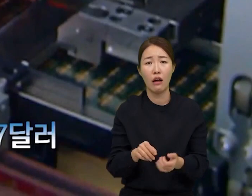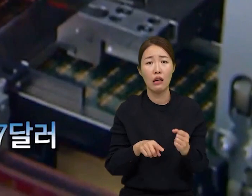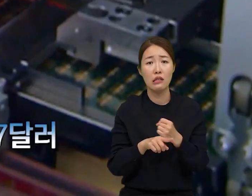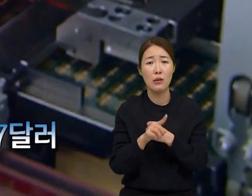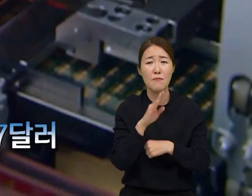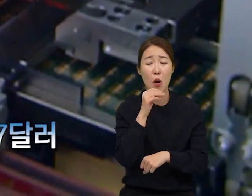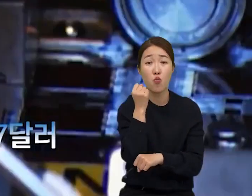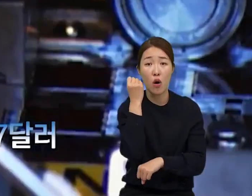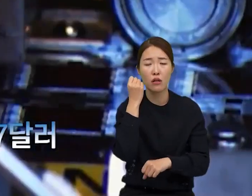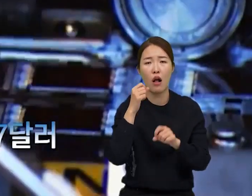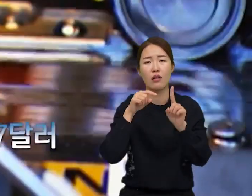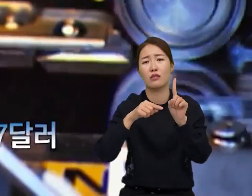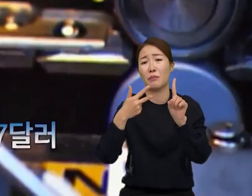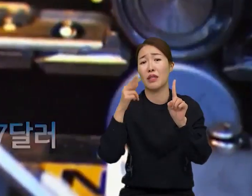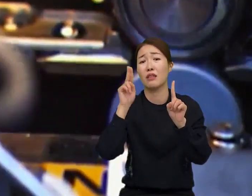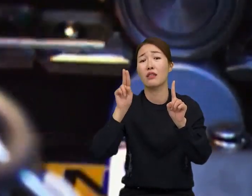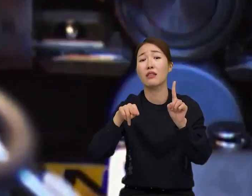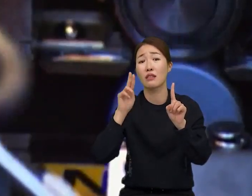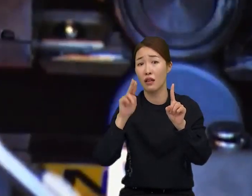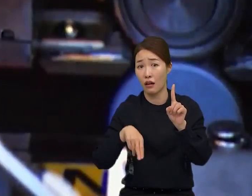원가는 1.7달러였다.